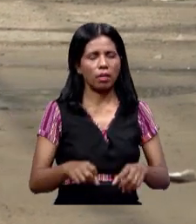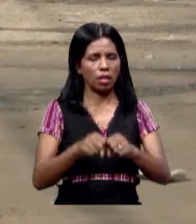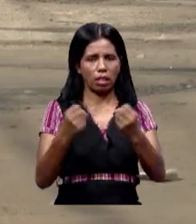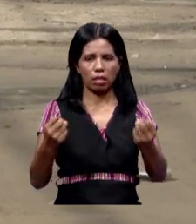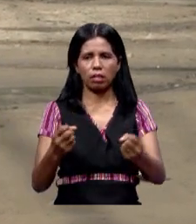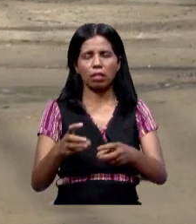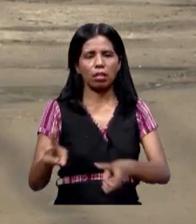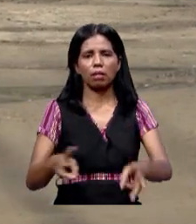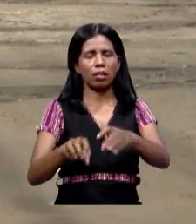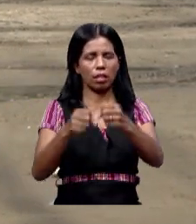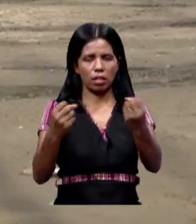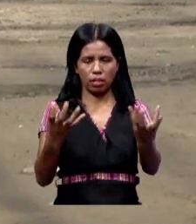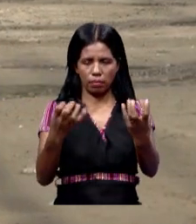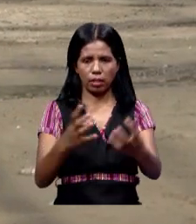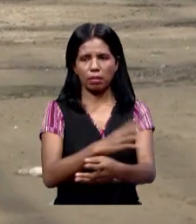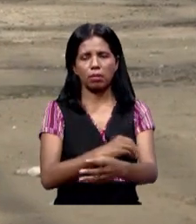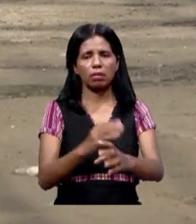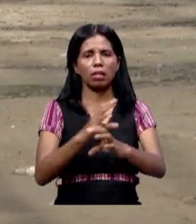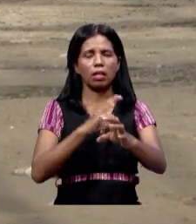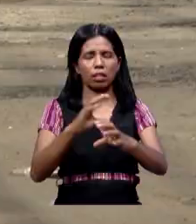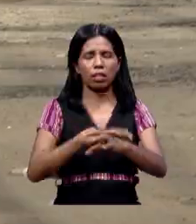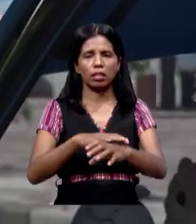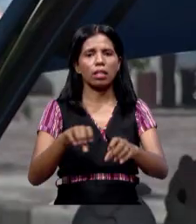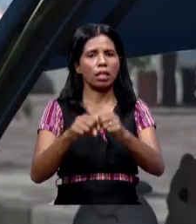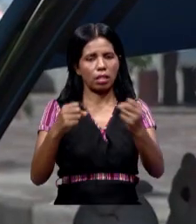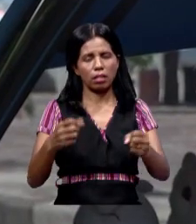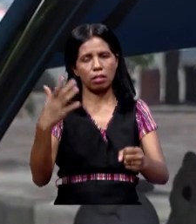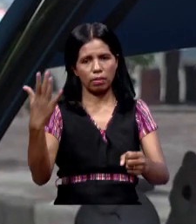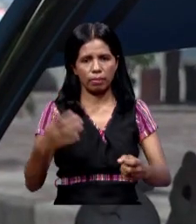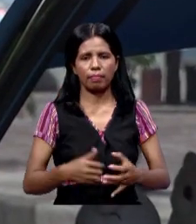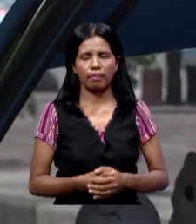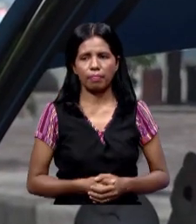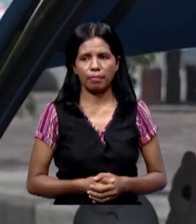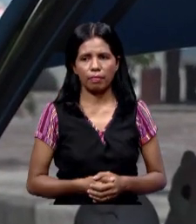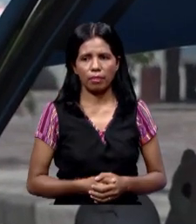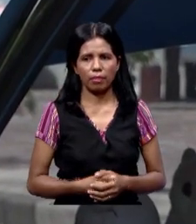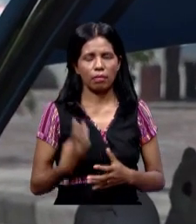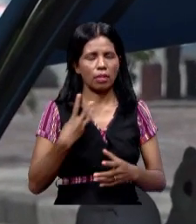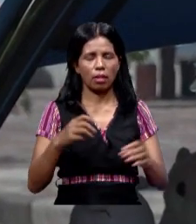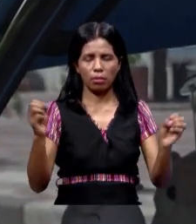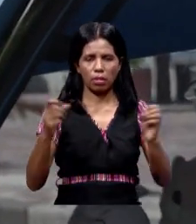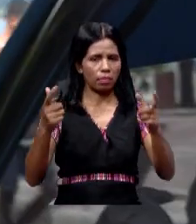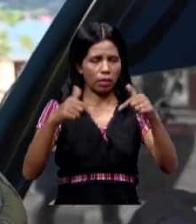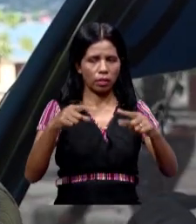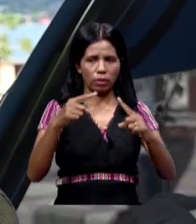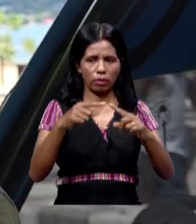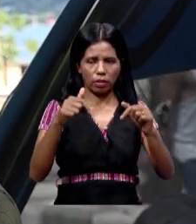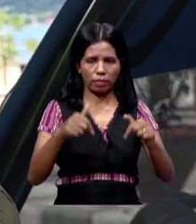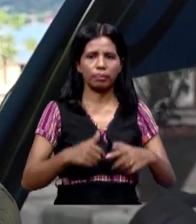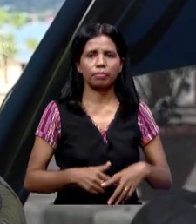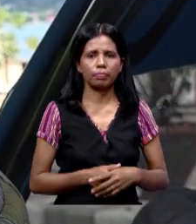neba balu kereta mati neba. Neba balam semai lade kan pilih yang mete adret layak sekali.